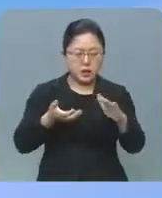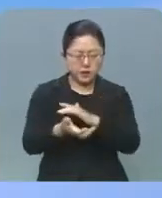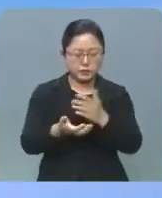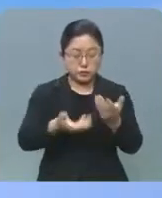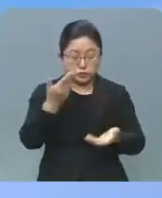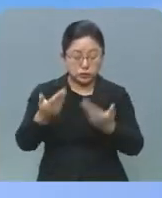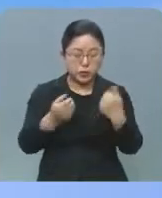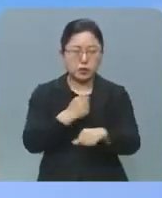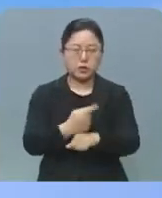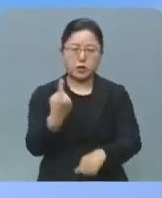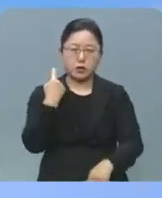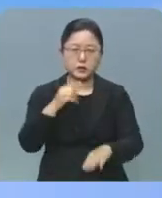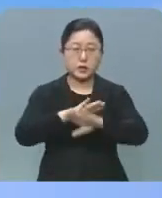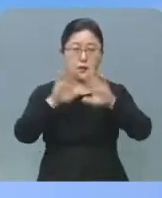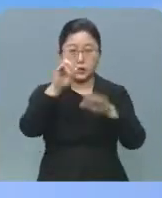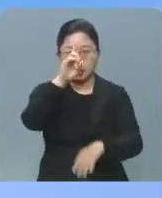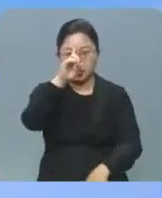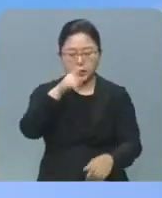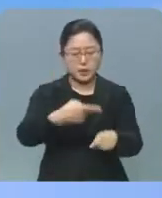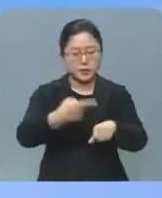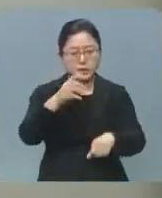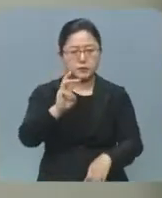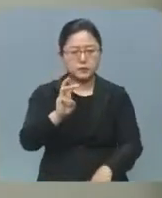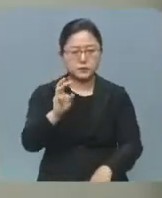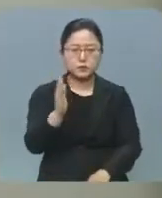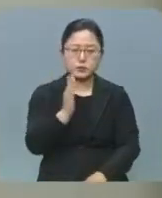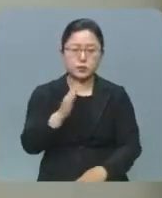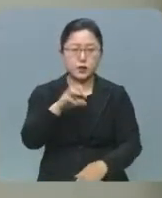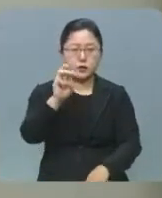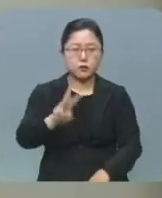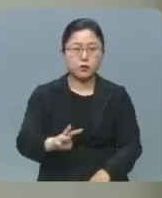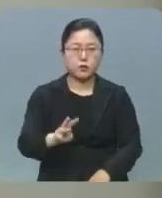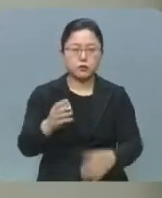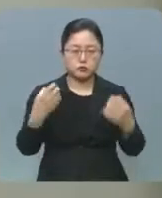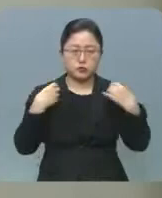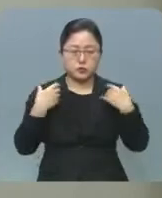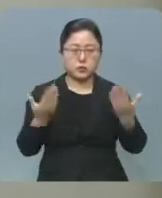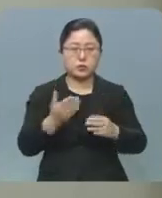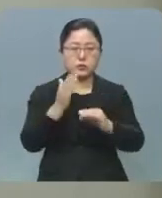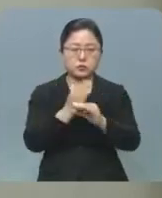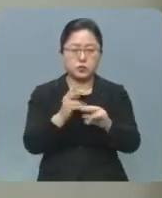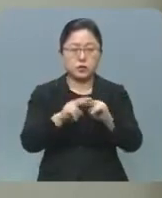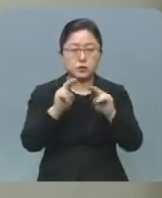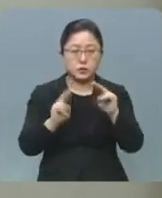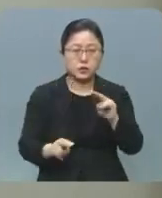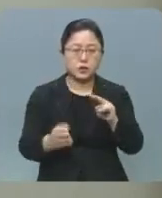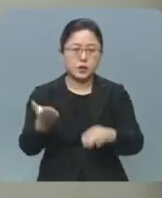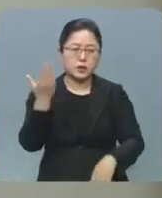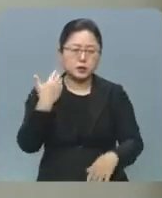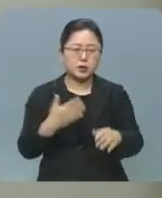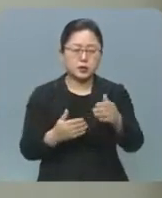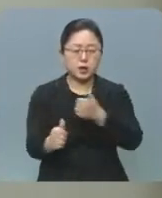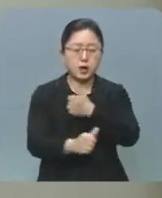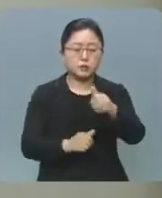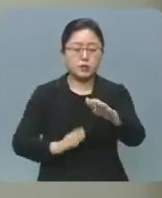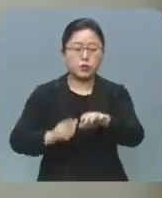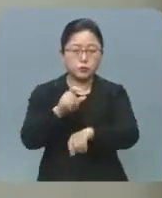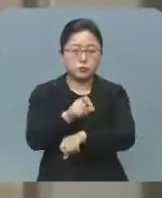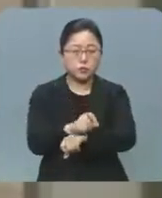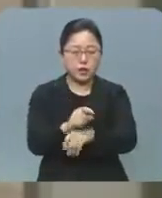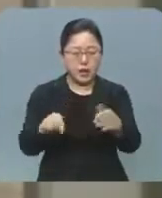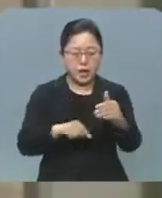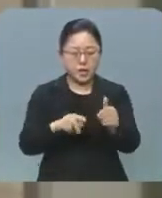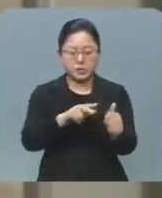건 어제 낮 1시 반쯤입니다. 광주의 한 구청에서 근무하다 퇴직한 전직 간부 공무원이